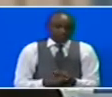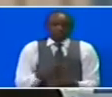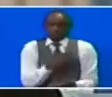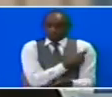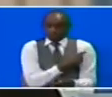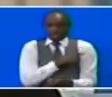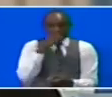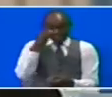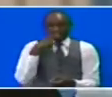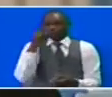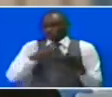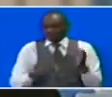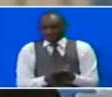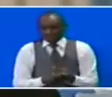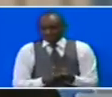Temi akachimbua